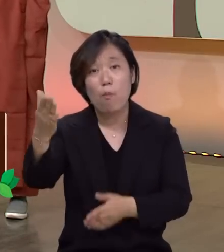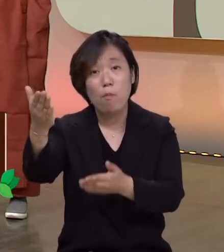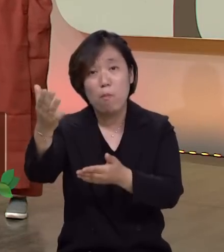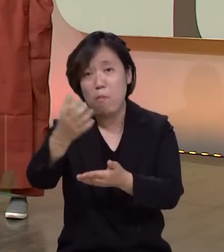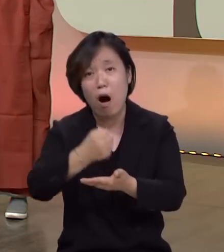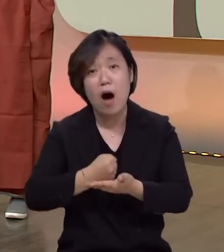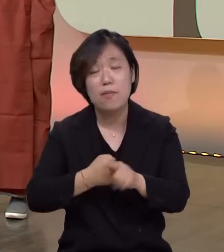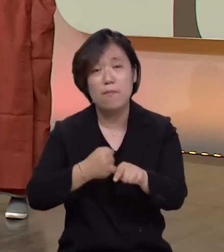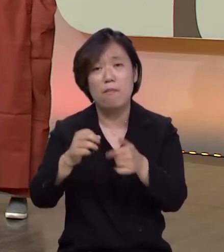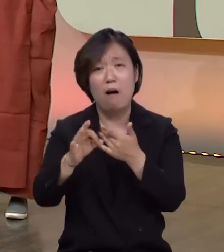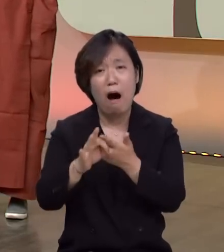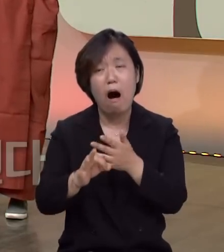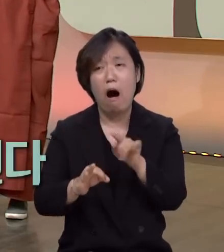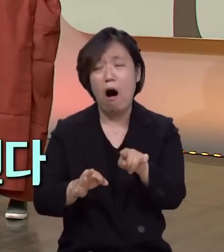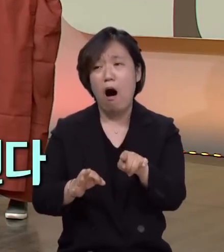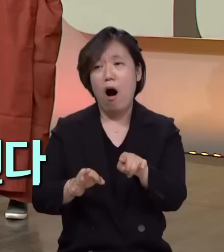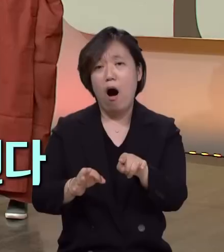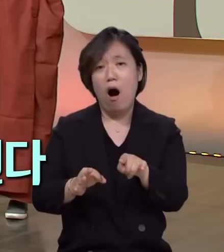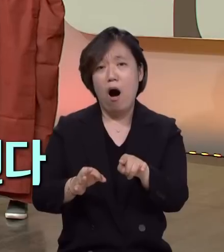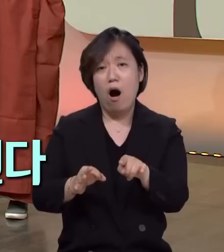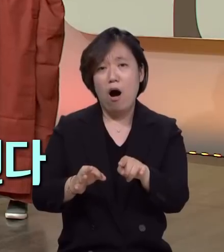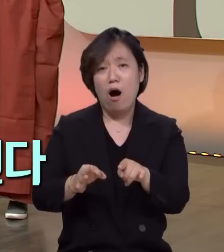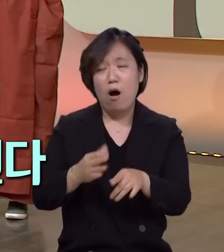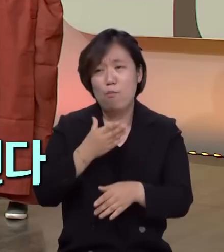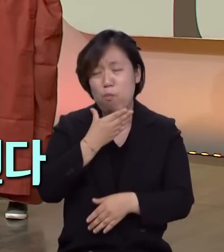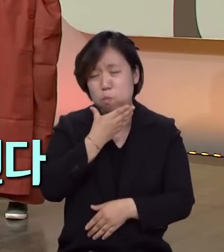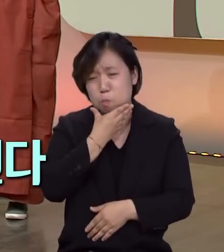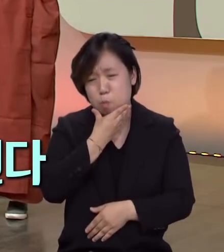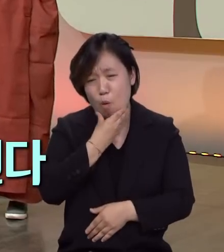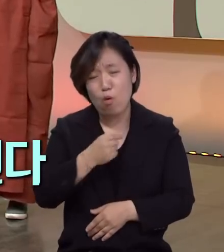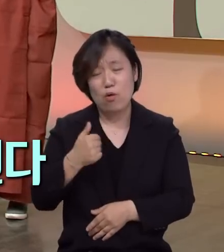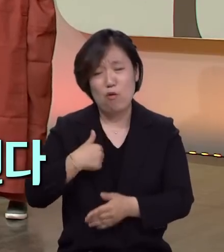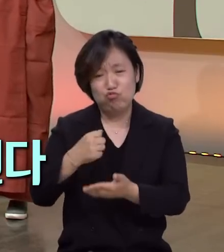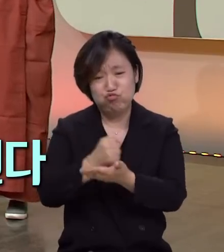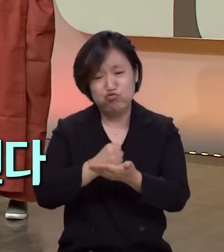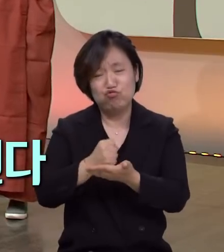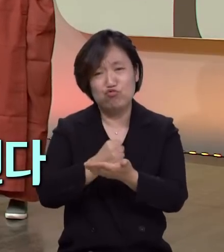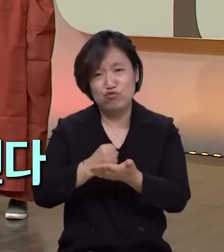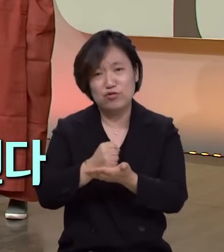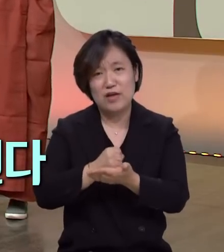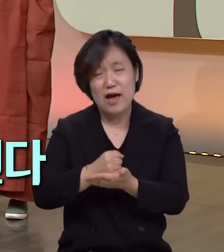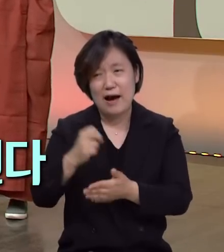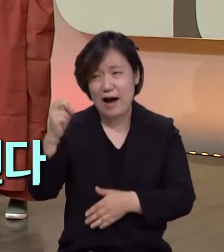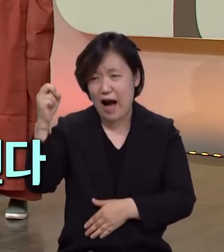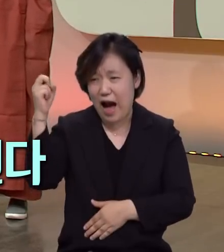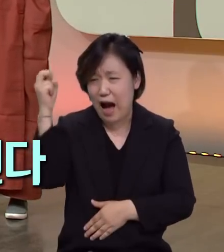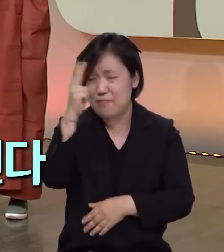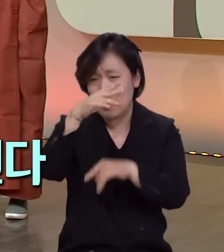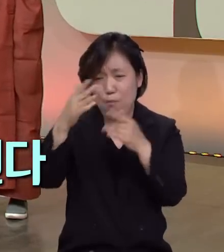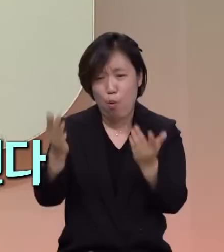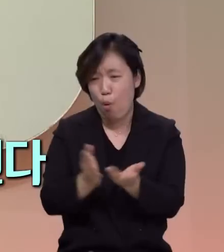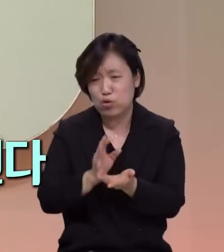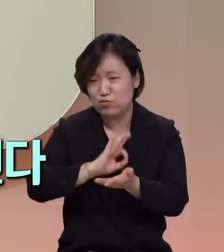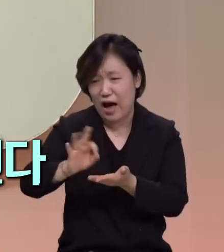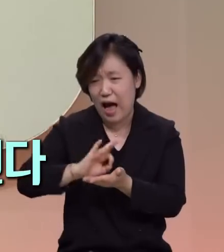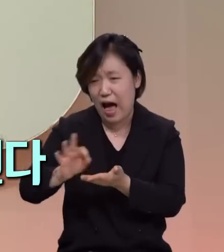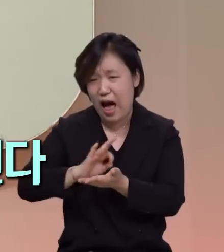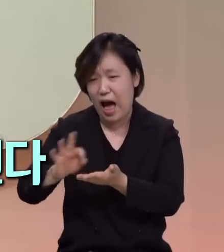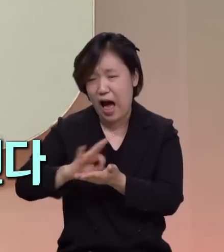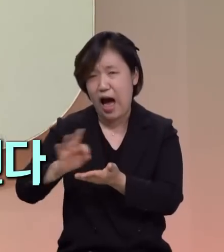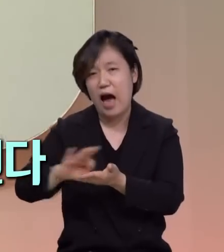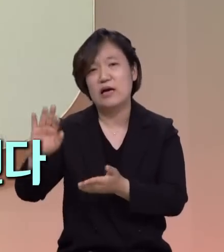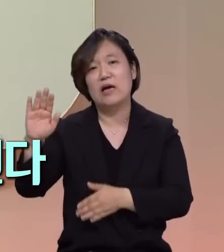함부로 낭비하면 갑작스럽게 얻게 된 행운을 갑자기 탕진을 하게 되며 오히려